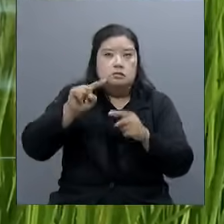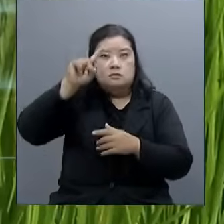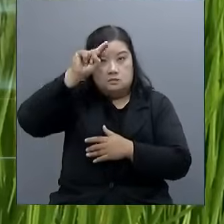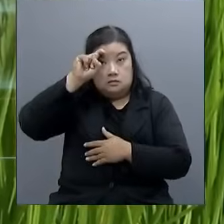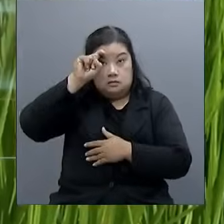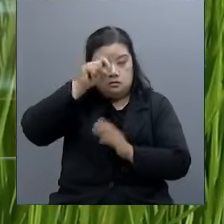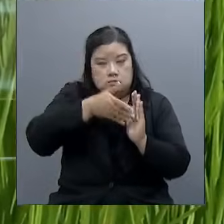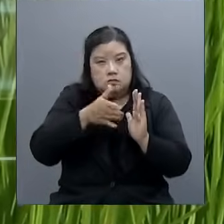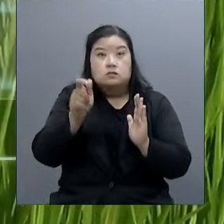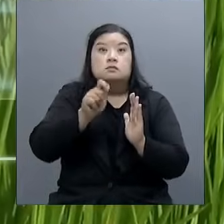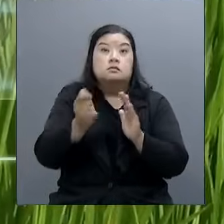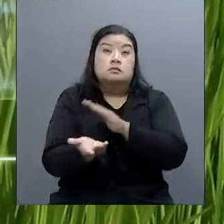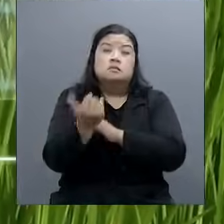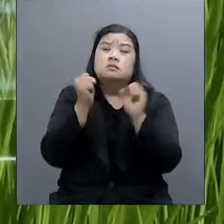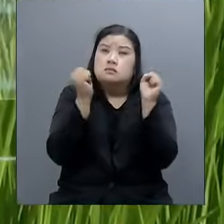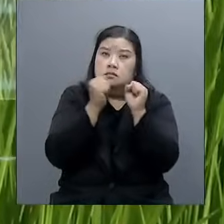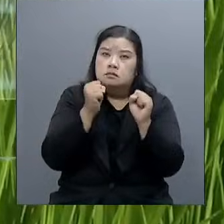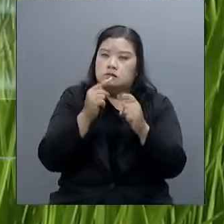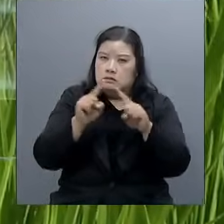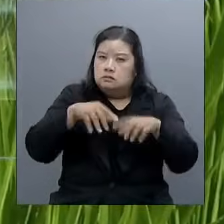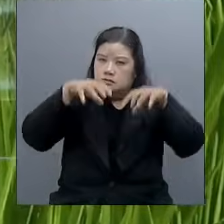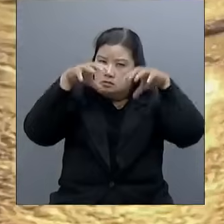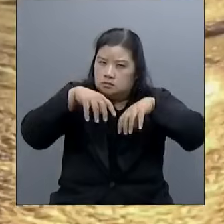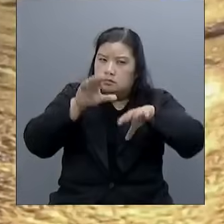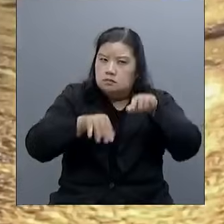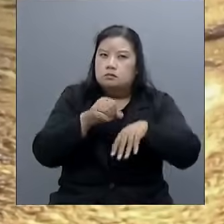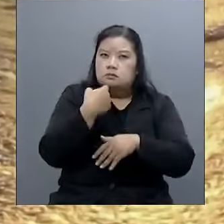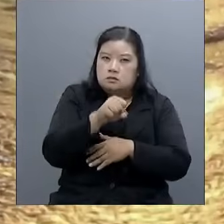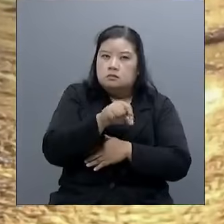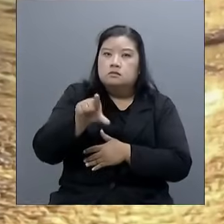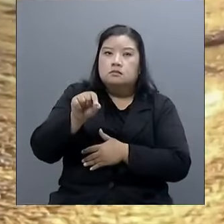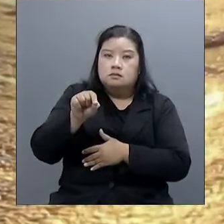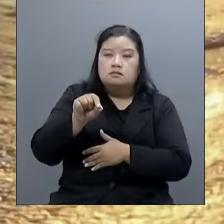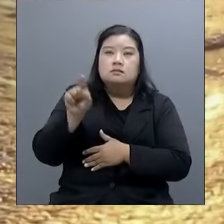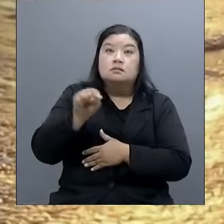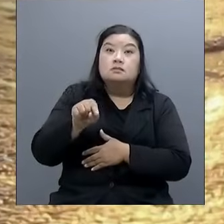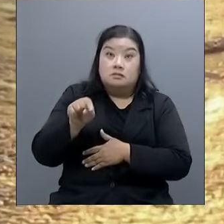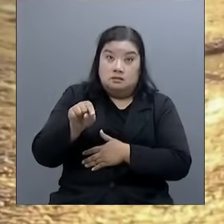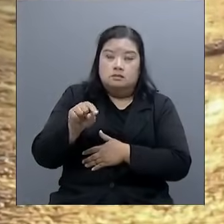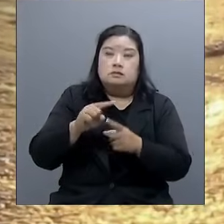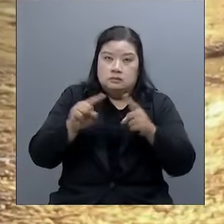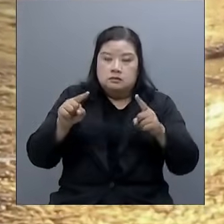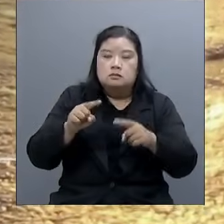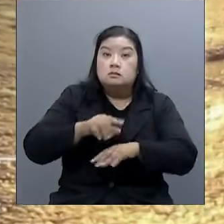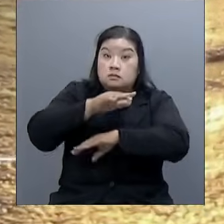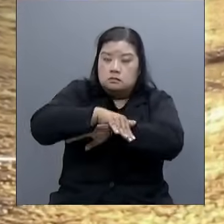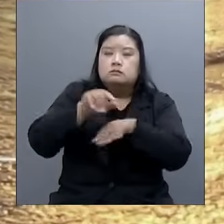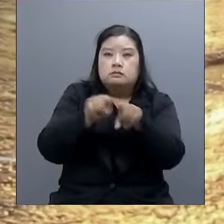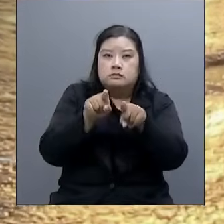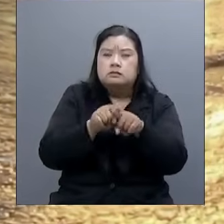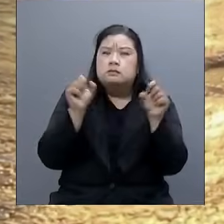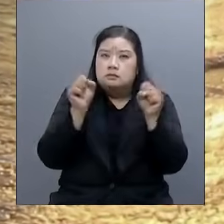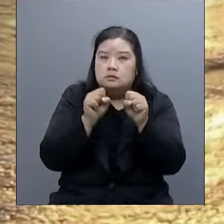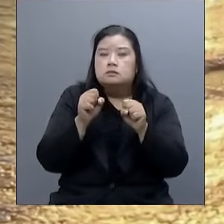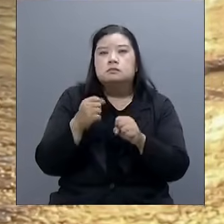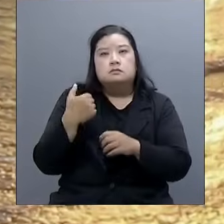จะมีอากาศเย็นในตอนเช้าและมีฝนประมาณ 10-20% ของพื้นที่ภาคตะวันออกอากาศเย็นกับมีหมอกบางในตอนเช้าอุณหภูมิจะสูงขึ้น